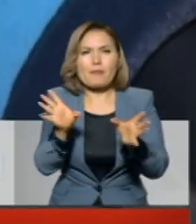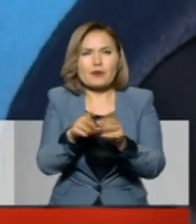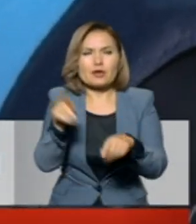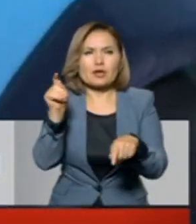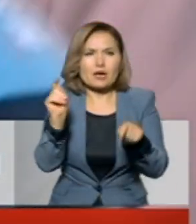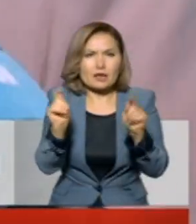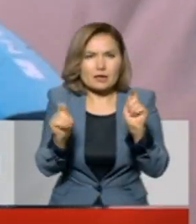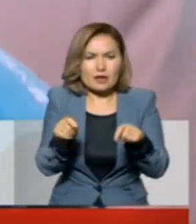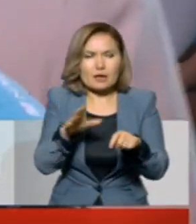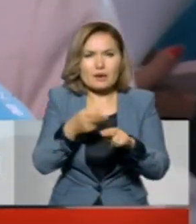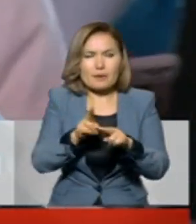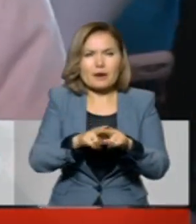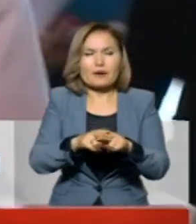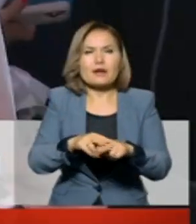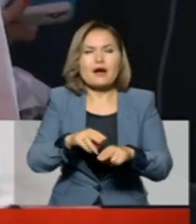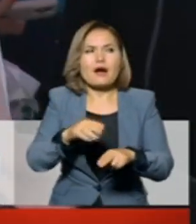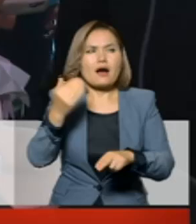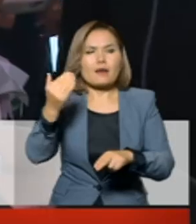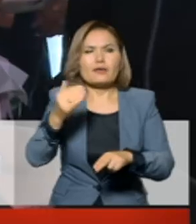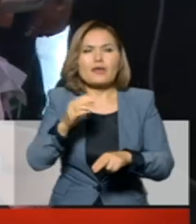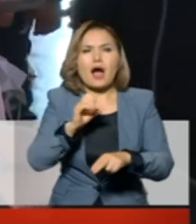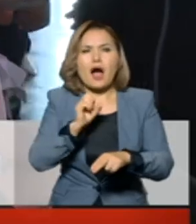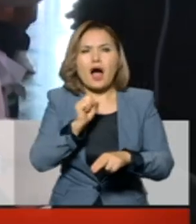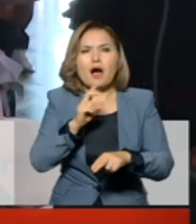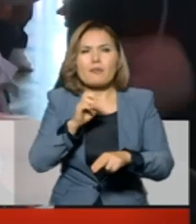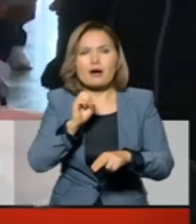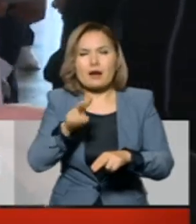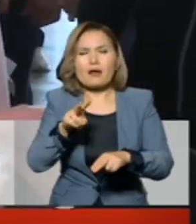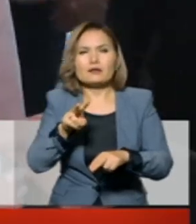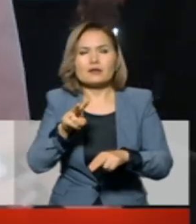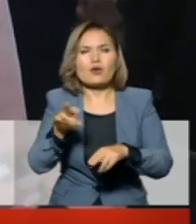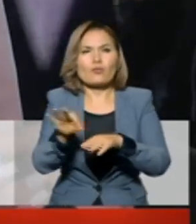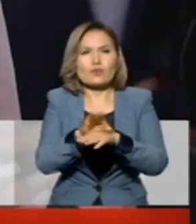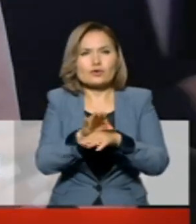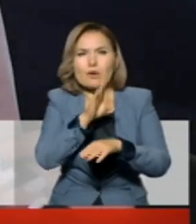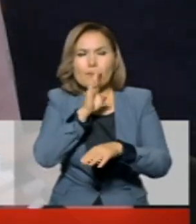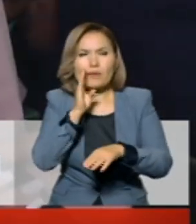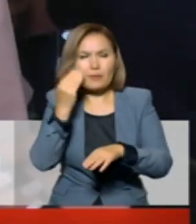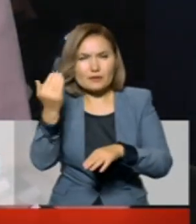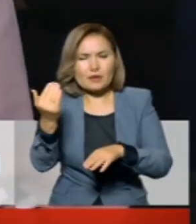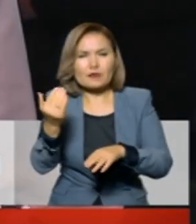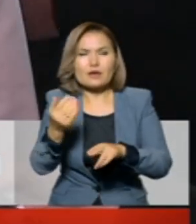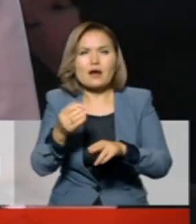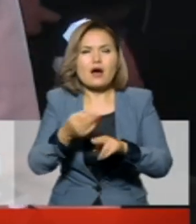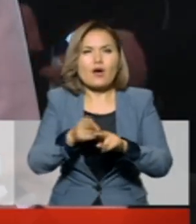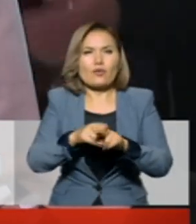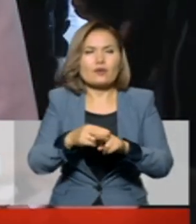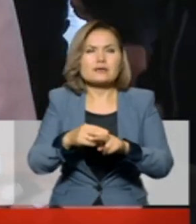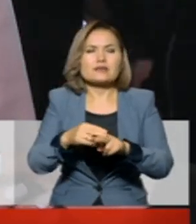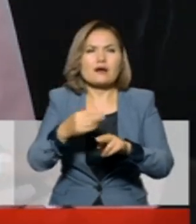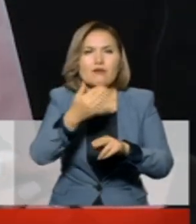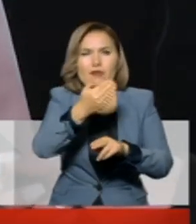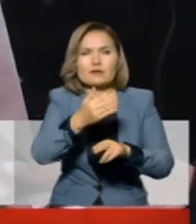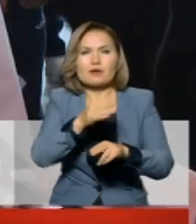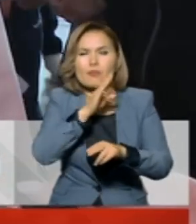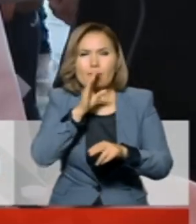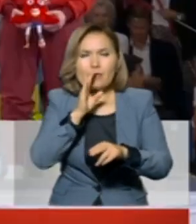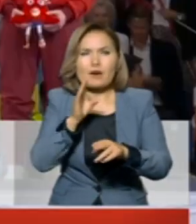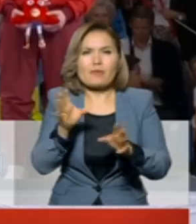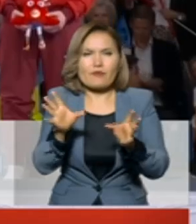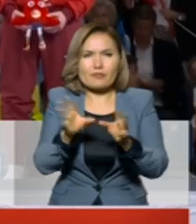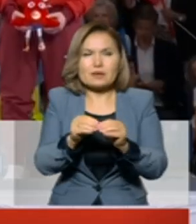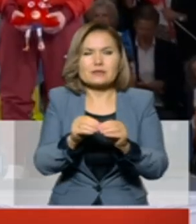келдік. Бұл Мәди Ақмаралдың жарының анасы, ол кісі де өзінің отбасымен 6 адам болып Парижге ұшып